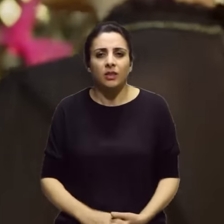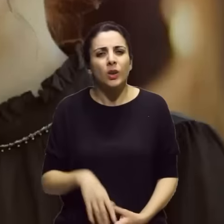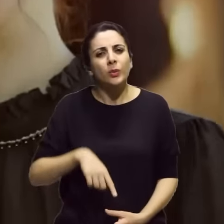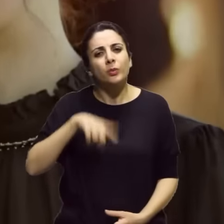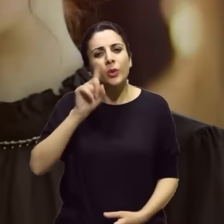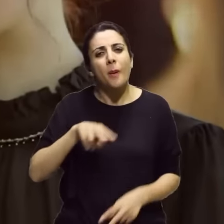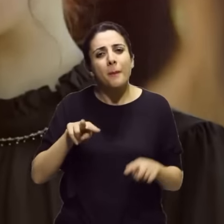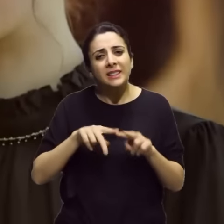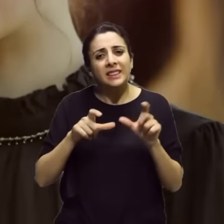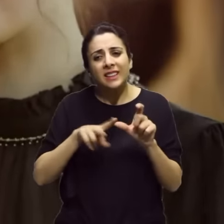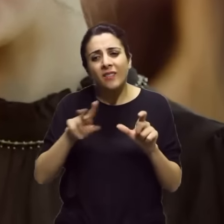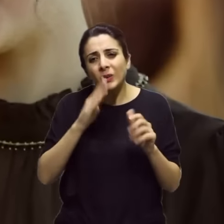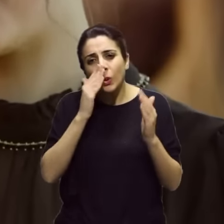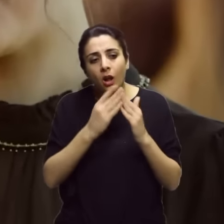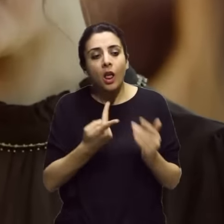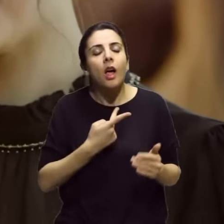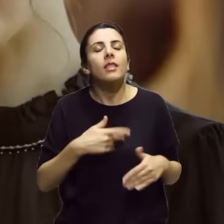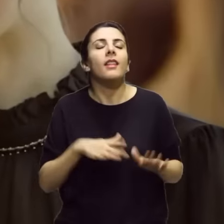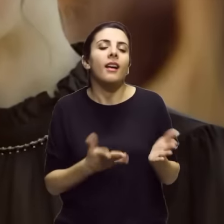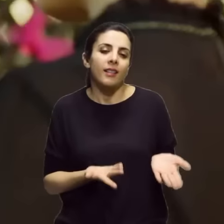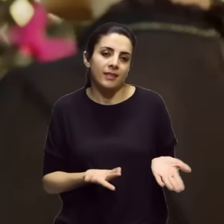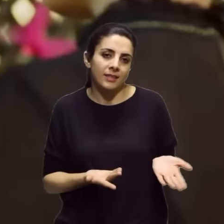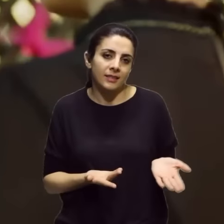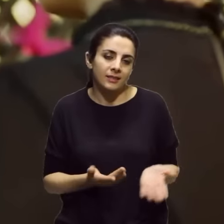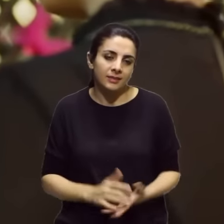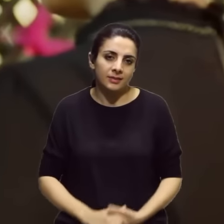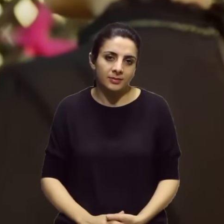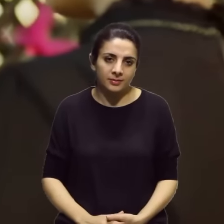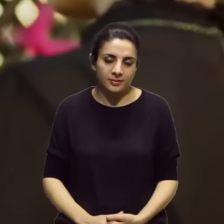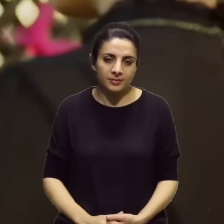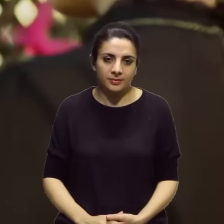Bugün Mazhar'la Sevinç'in günü, bizim günümüz değil.